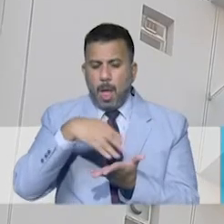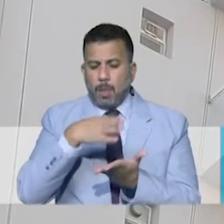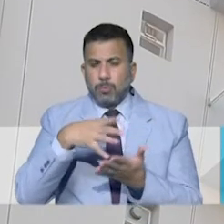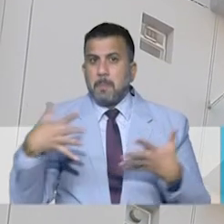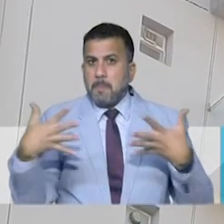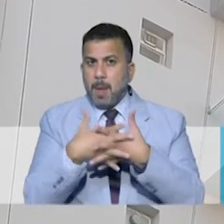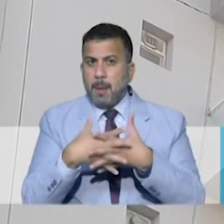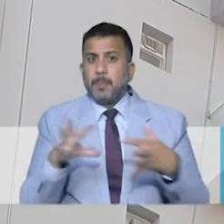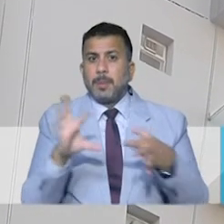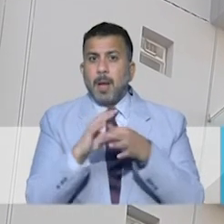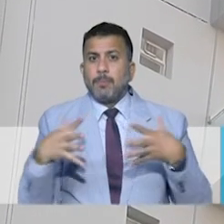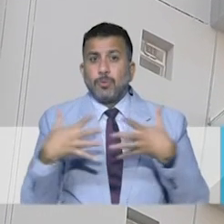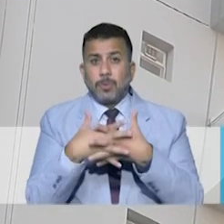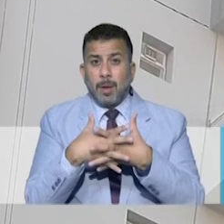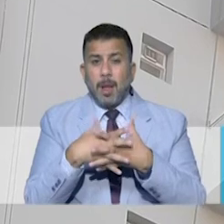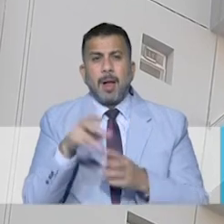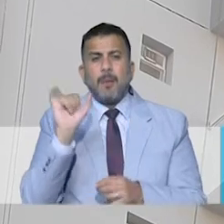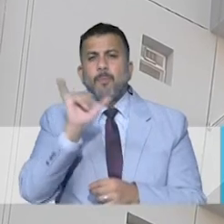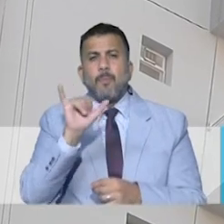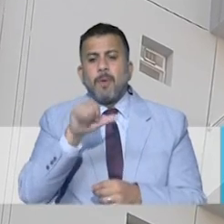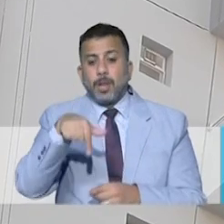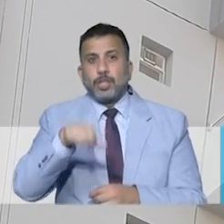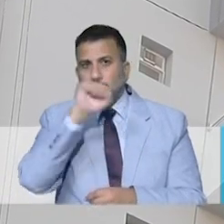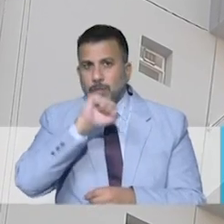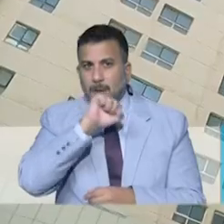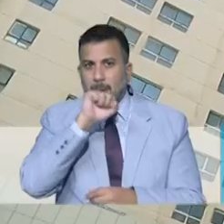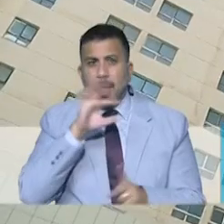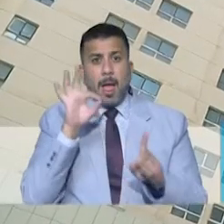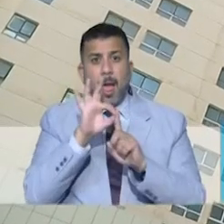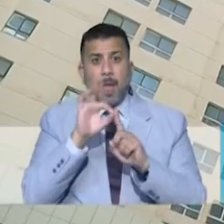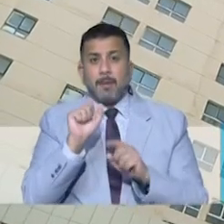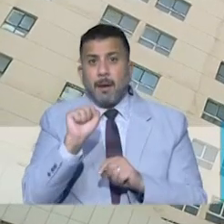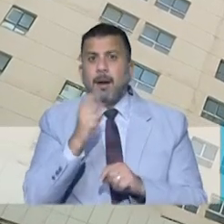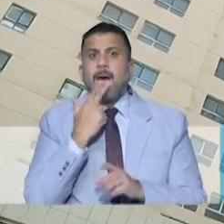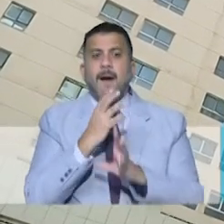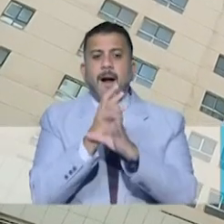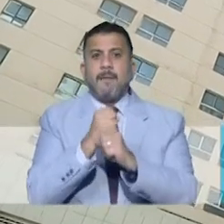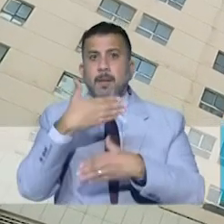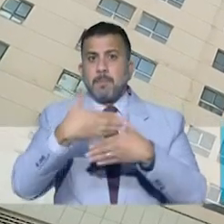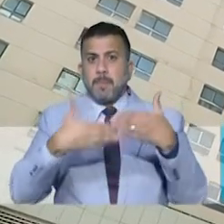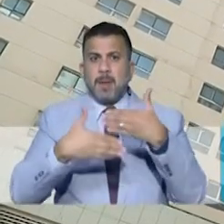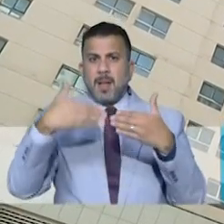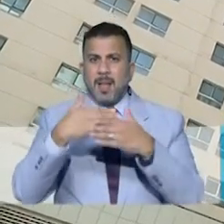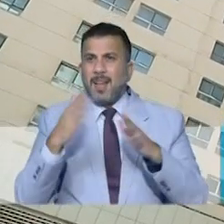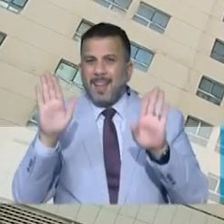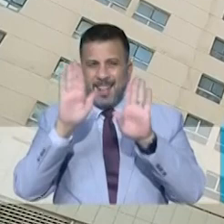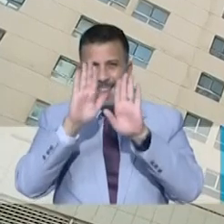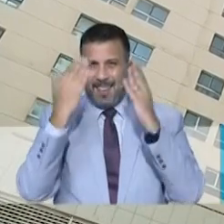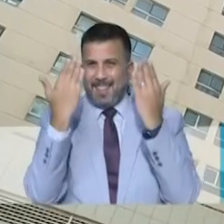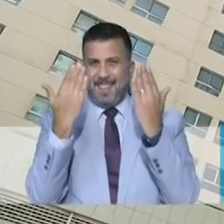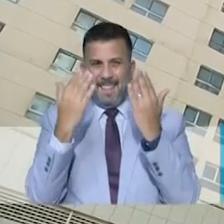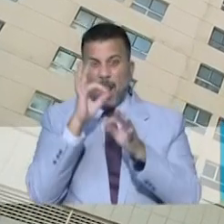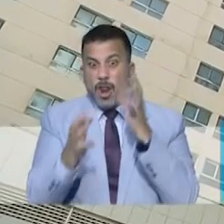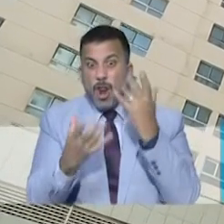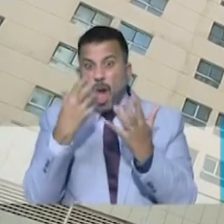مشتركه بالتعاون مع الشركاء الاستراتيجيين في الاماره وبهدف رفع كفاءه المباني واستبدال الواجهات القابله